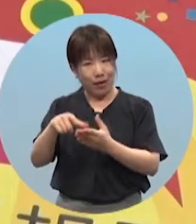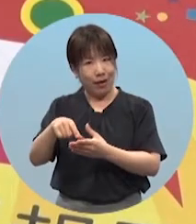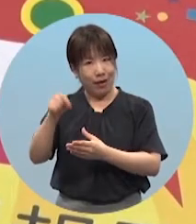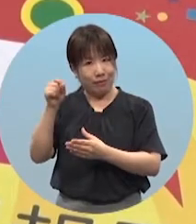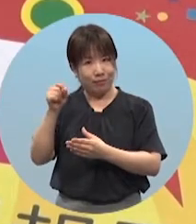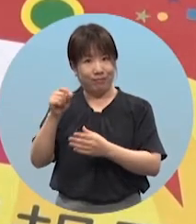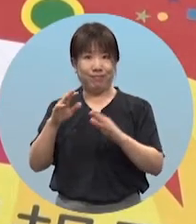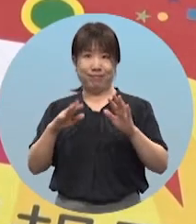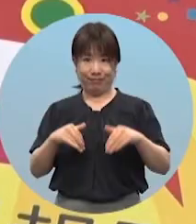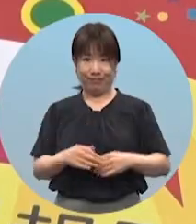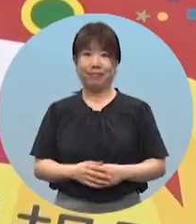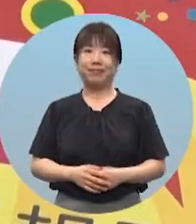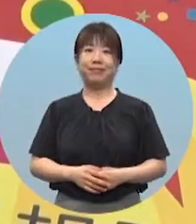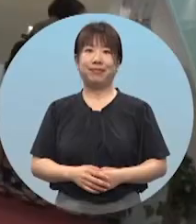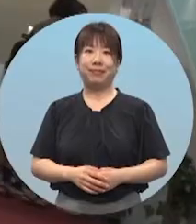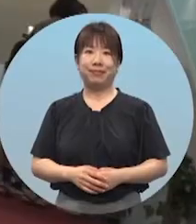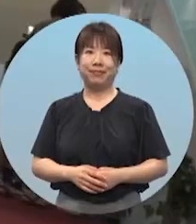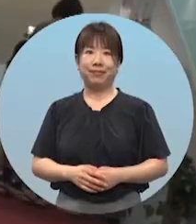ています。